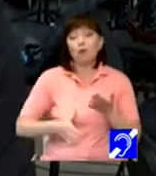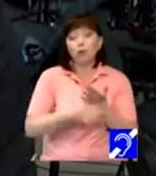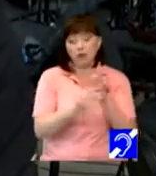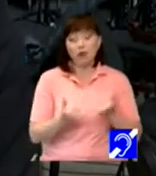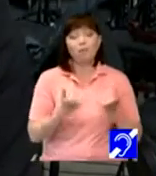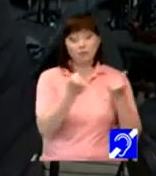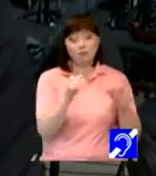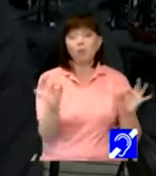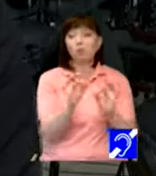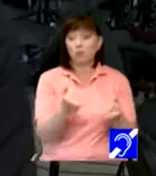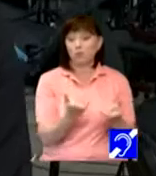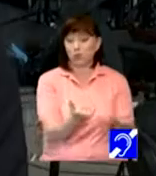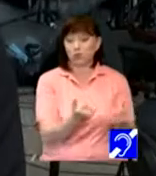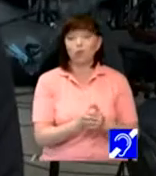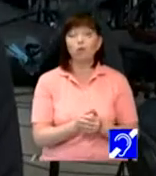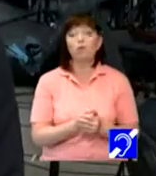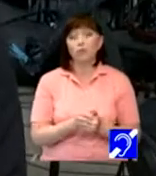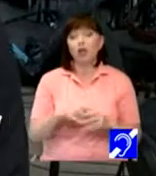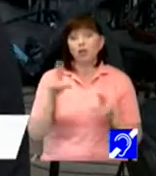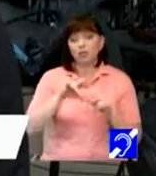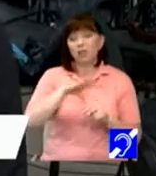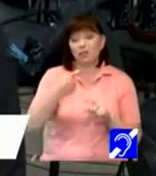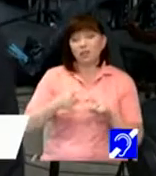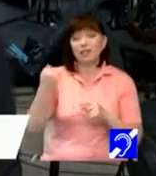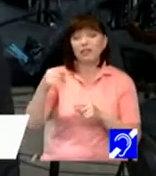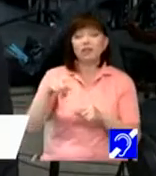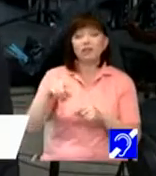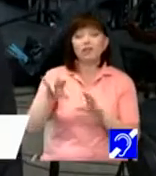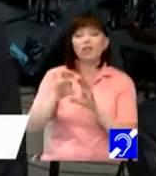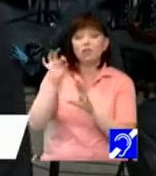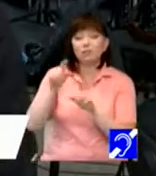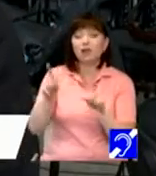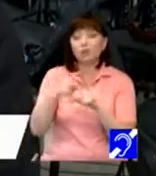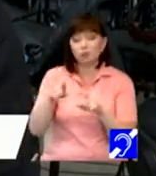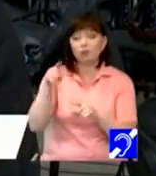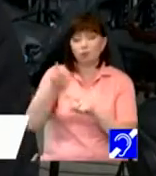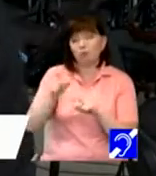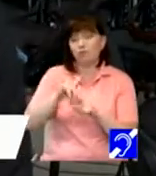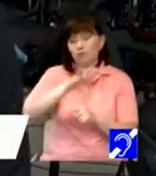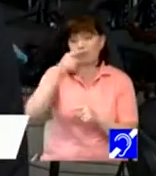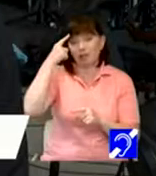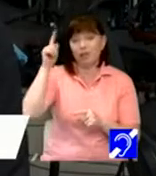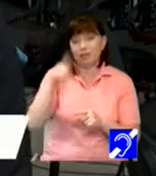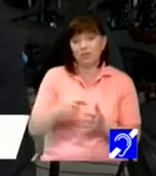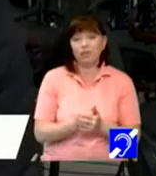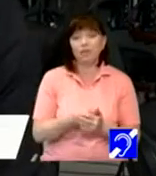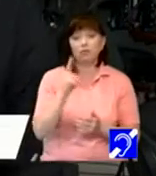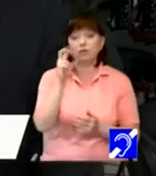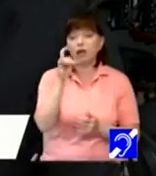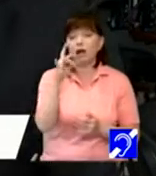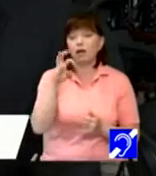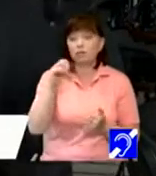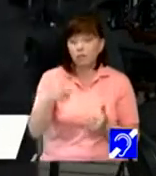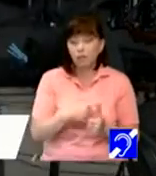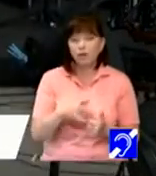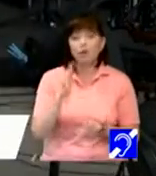îi acompaniem, vor fi arii cunoscute. Eu o să debutez cu uvertura operei Carmen, apoi